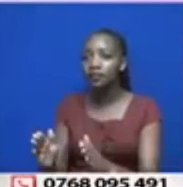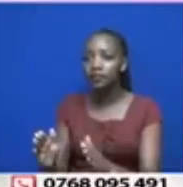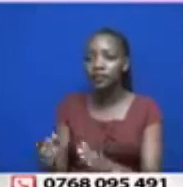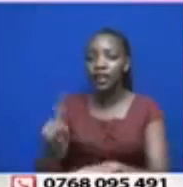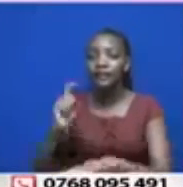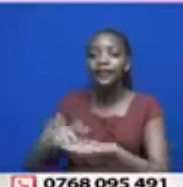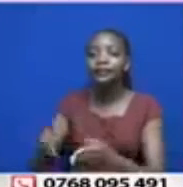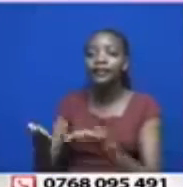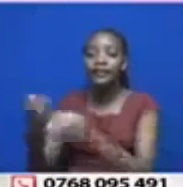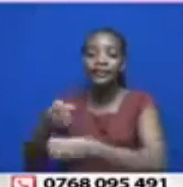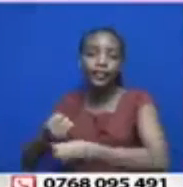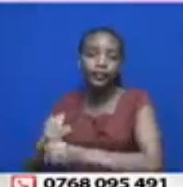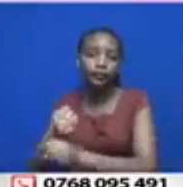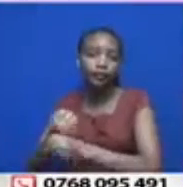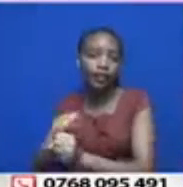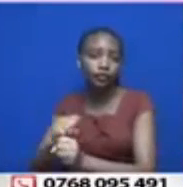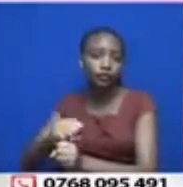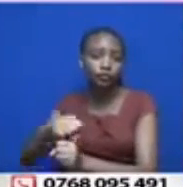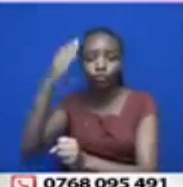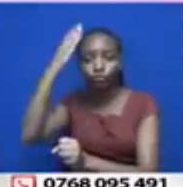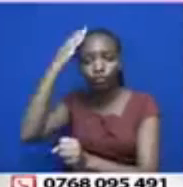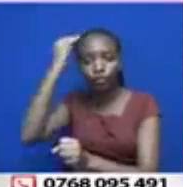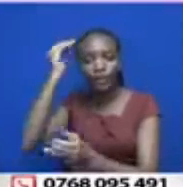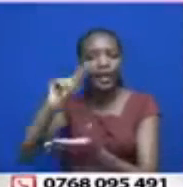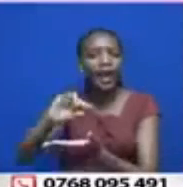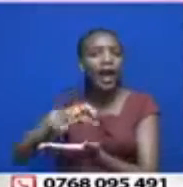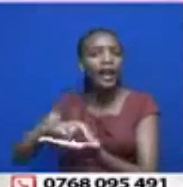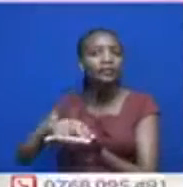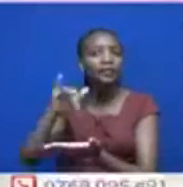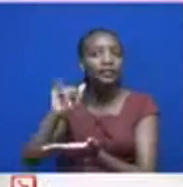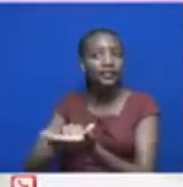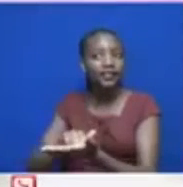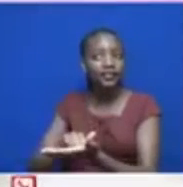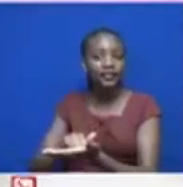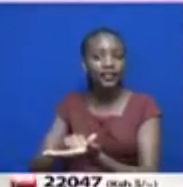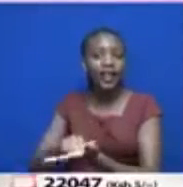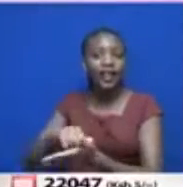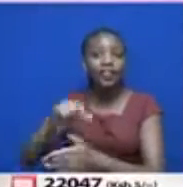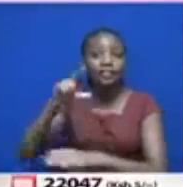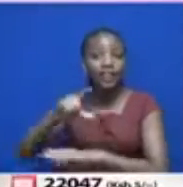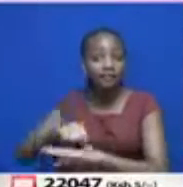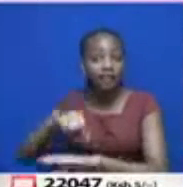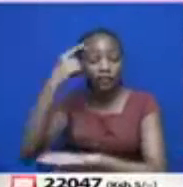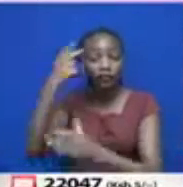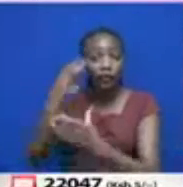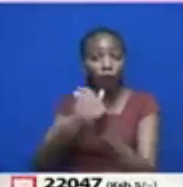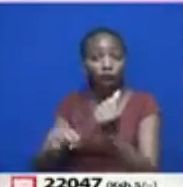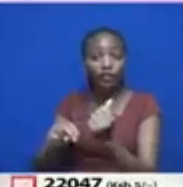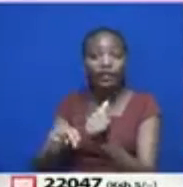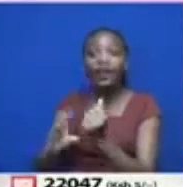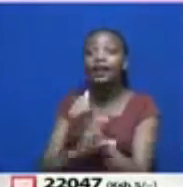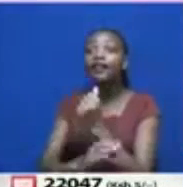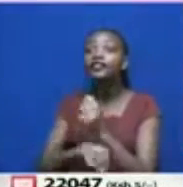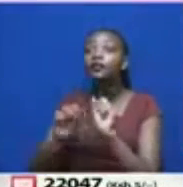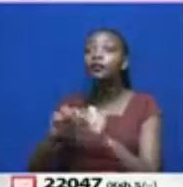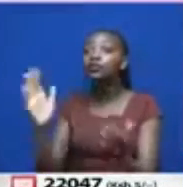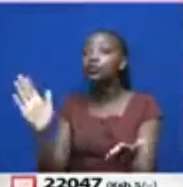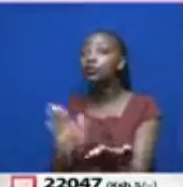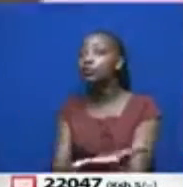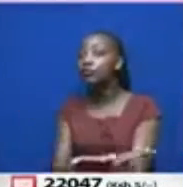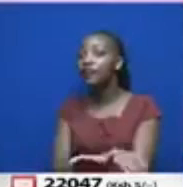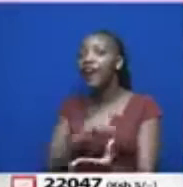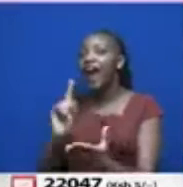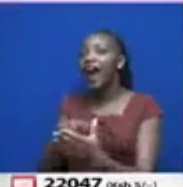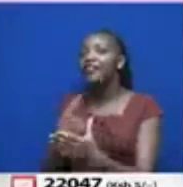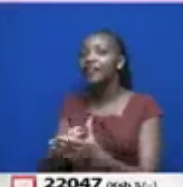wanaopeleka mazao yao Somalia, inamaanisha kwamba hizi punitive effects ambazo nchi hizi mbili zilikuwa zimeweka zitaondolewa. Alafu mtu ambaye